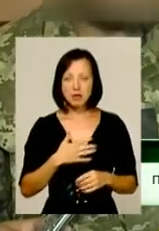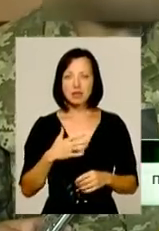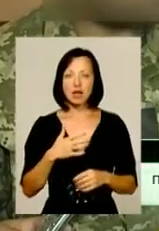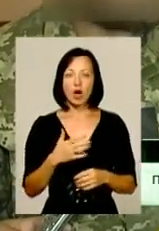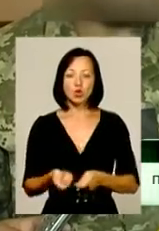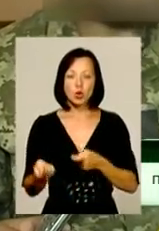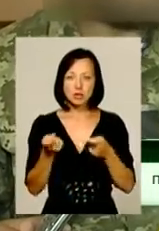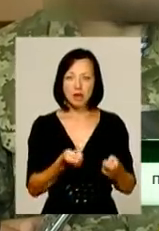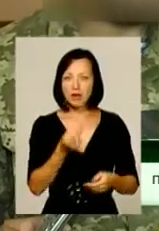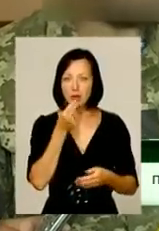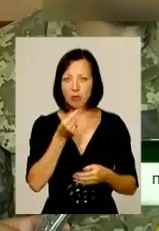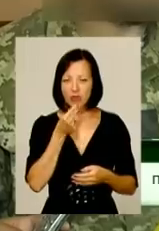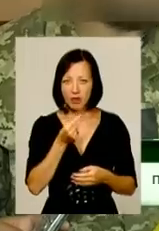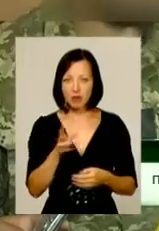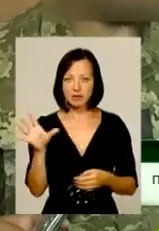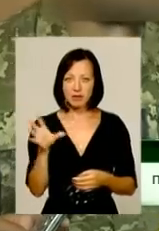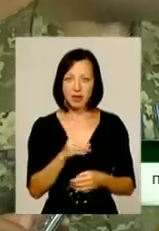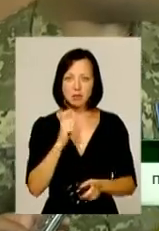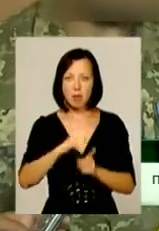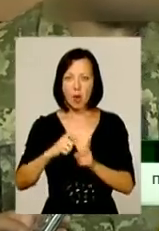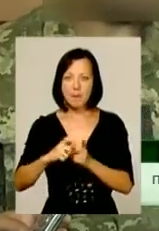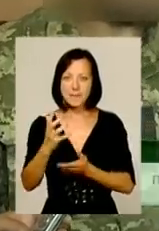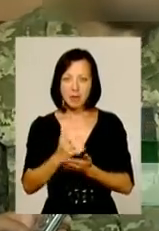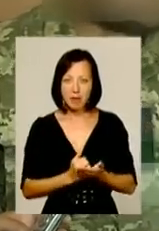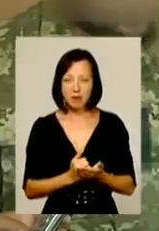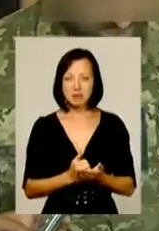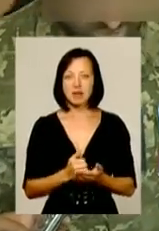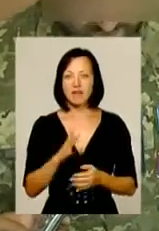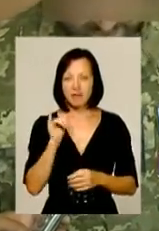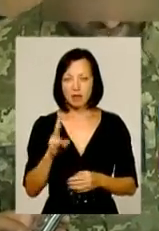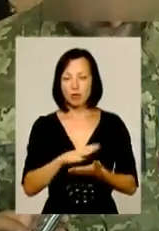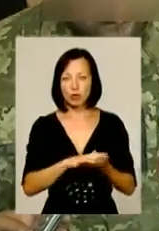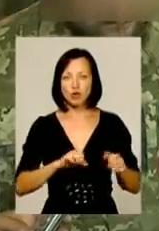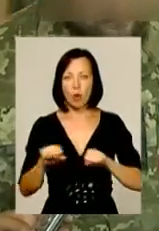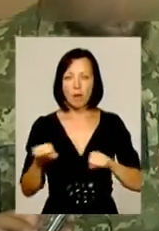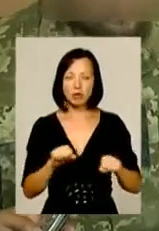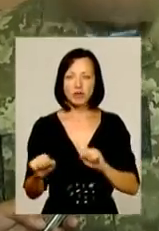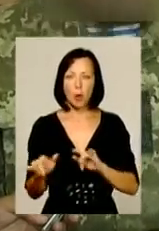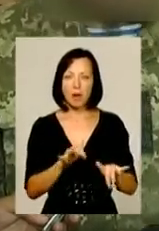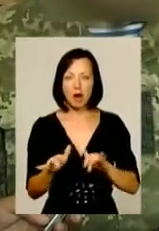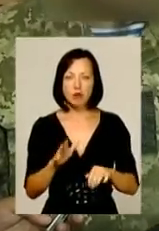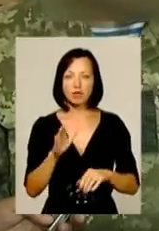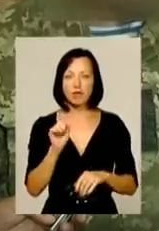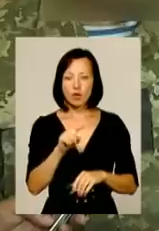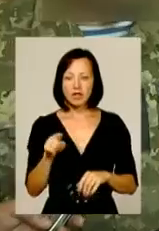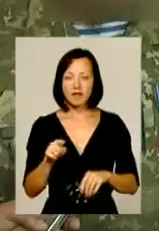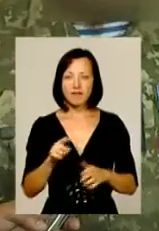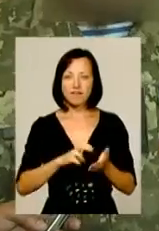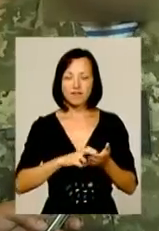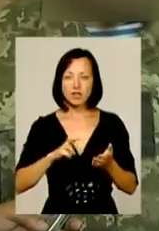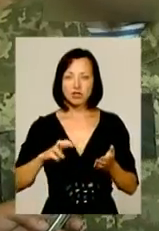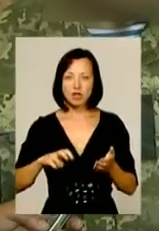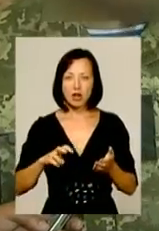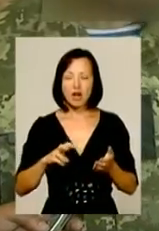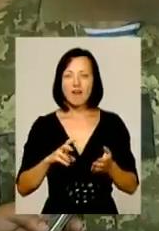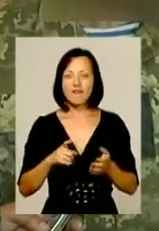доставили їм провіант, весь там боєприпаси. продовжував командувати операцію, вони виїжджали звідти на